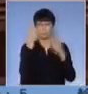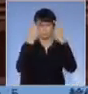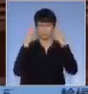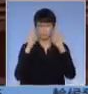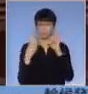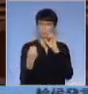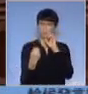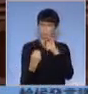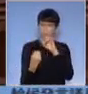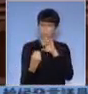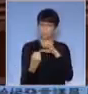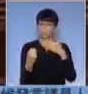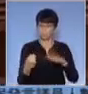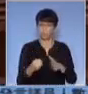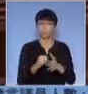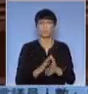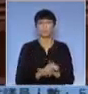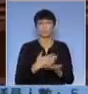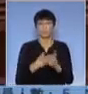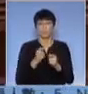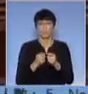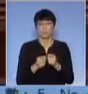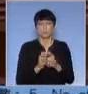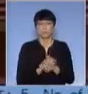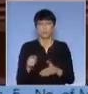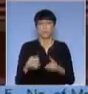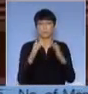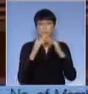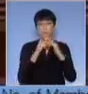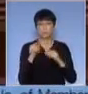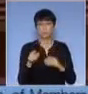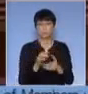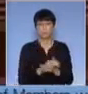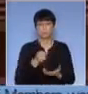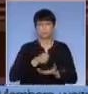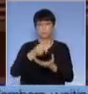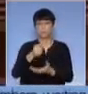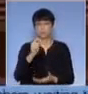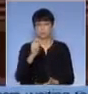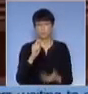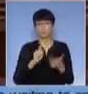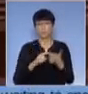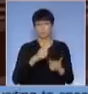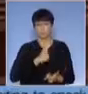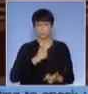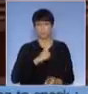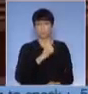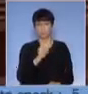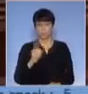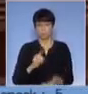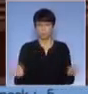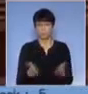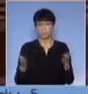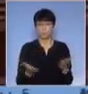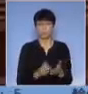詢。根據研資局提供的資料，研資局沒有資助戴耀廷副教授進行任何鼓吹港獨